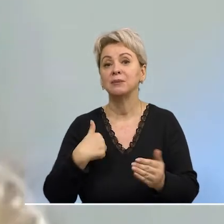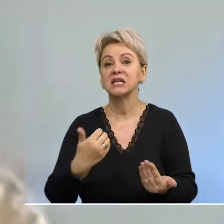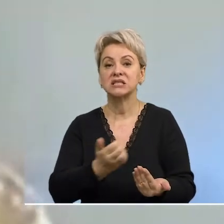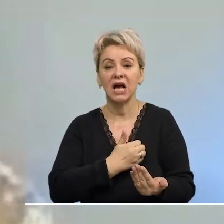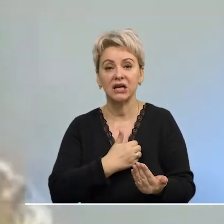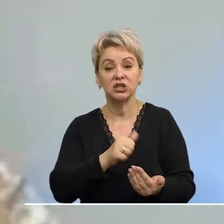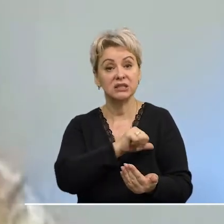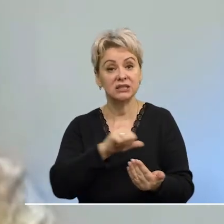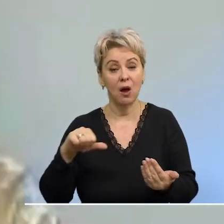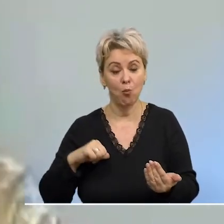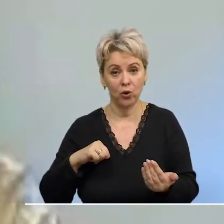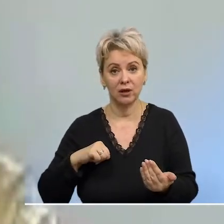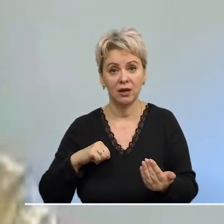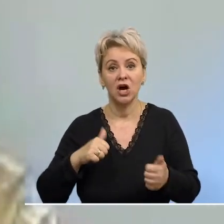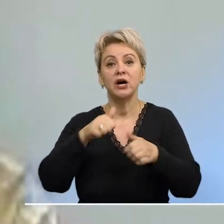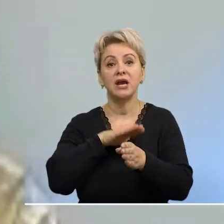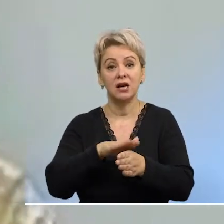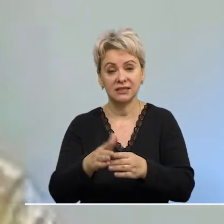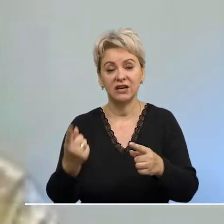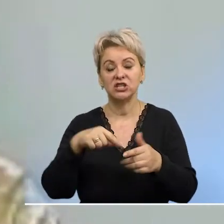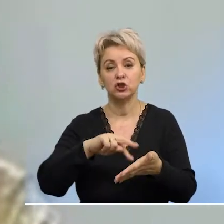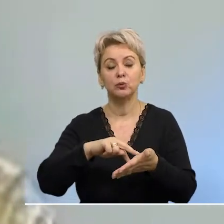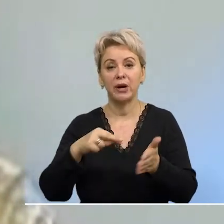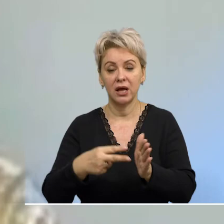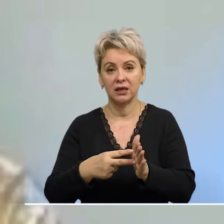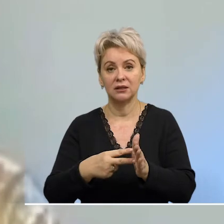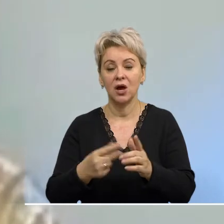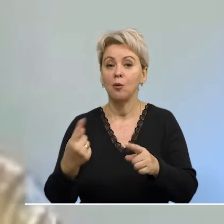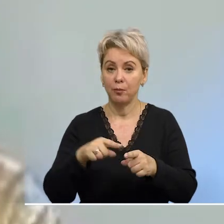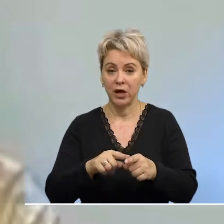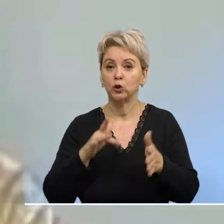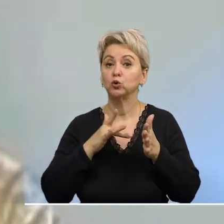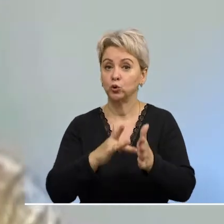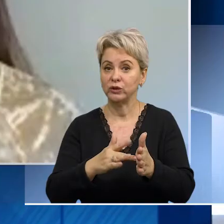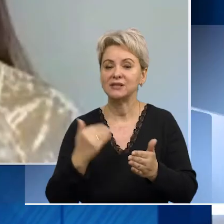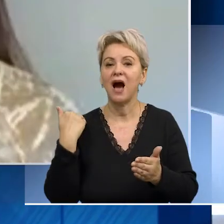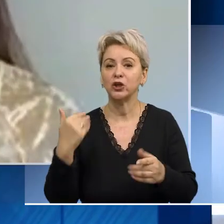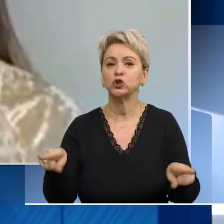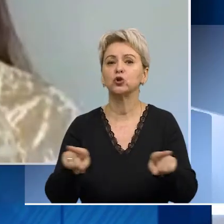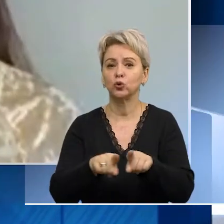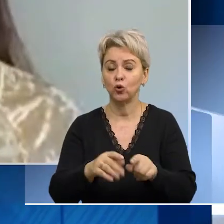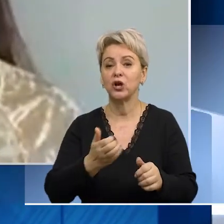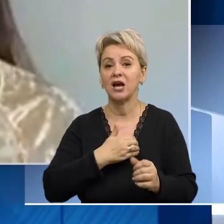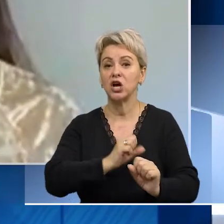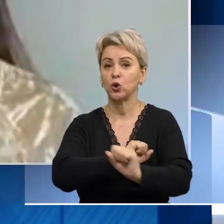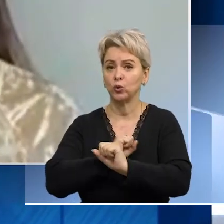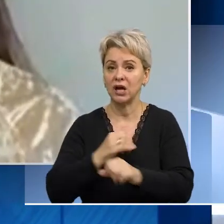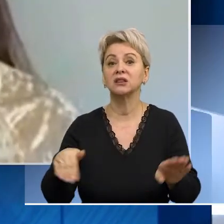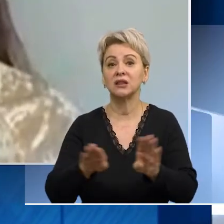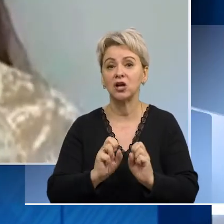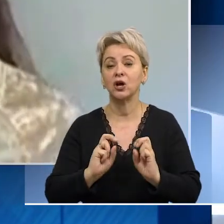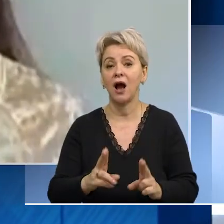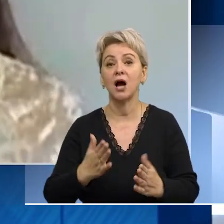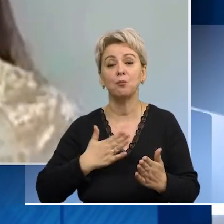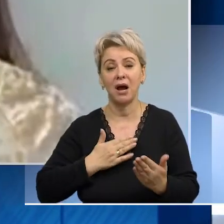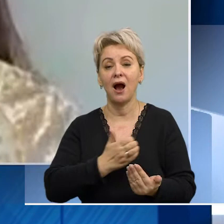не захотелось самой реализовать этот проект. Поэтому туризм. Они же тоже хотят отдыхать точно так